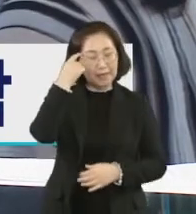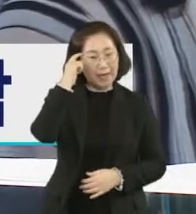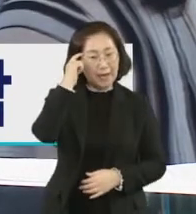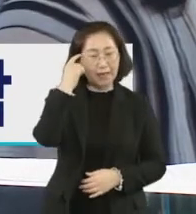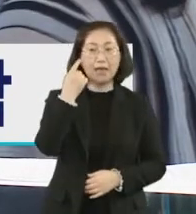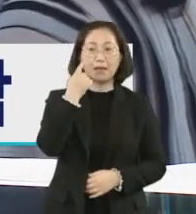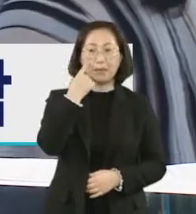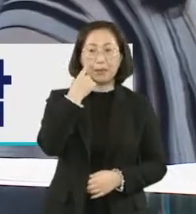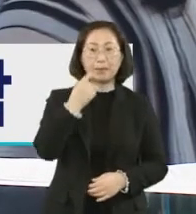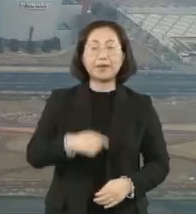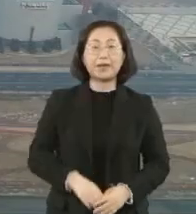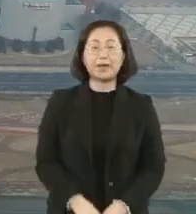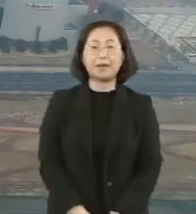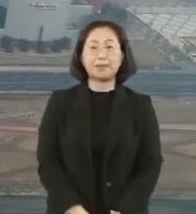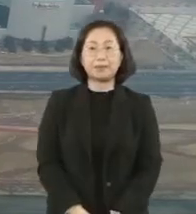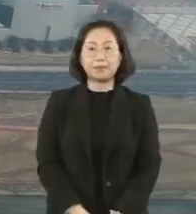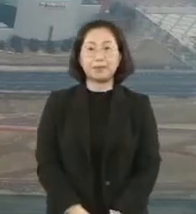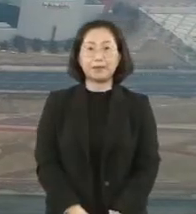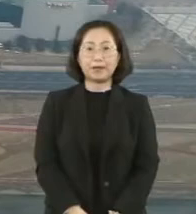기자입니다.